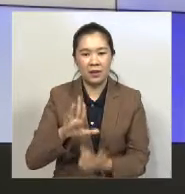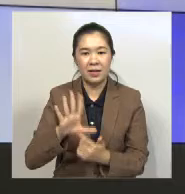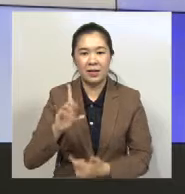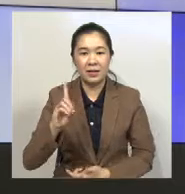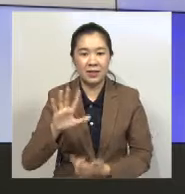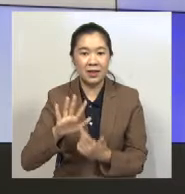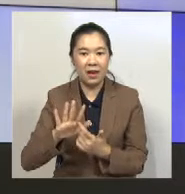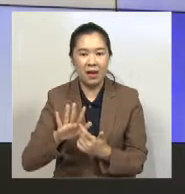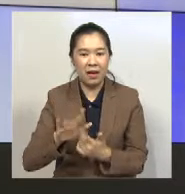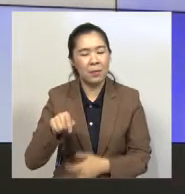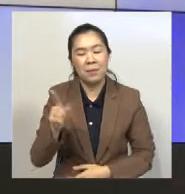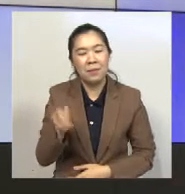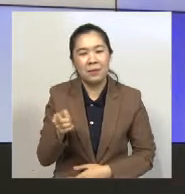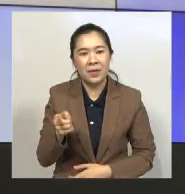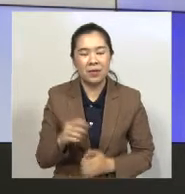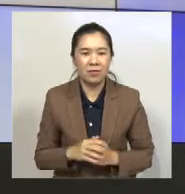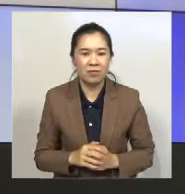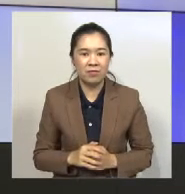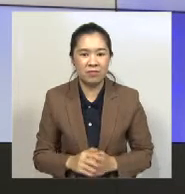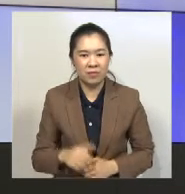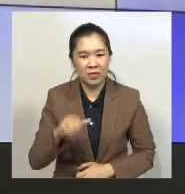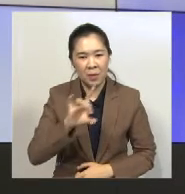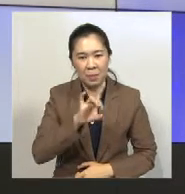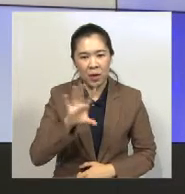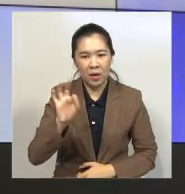4ค่ะ ก็คือที่เดียวกันเนี่ยนะฮะ ค่ะ โอ้โหวันละ